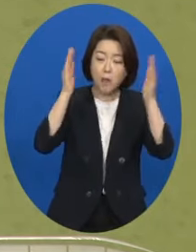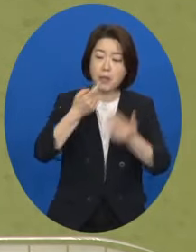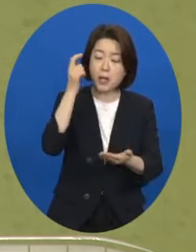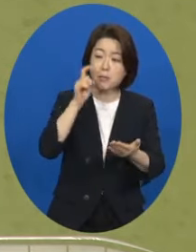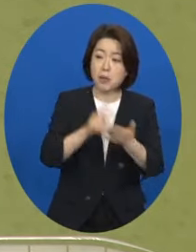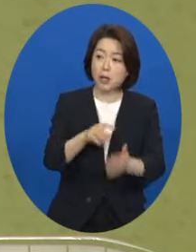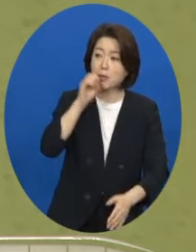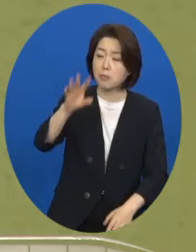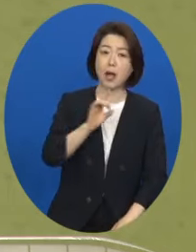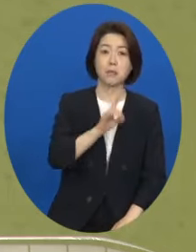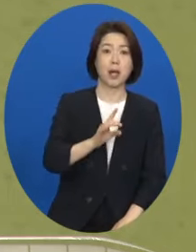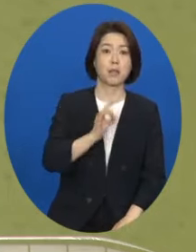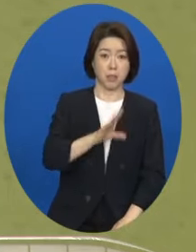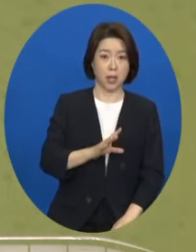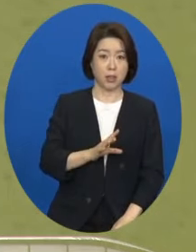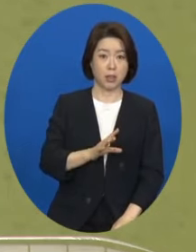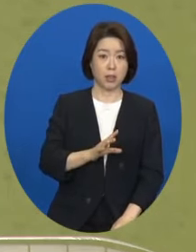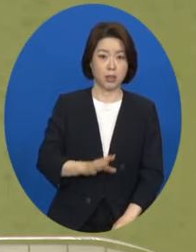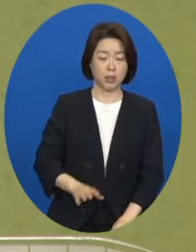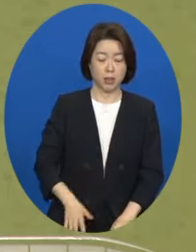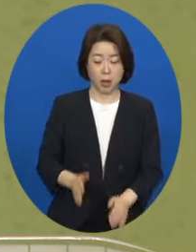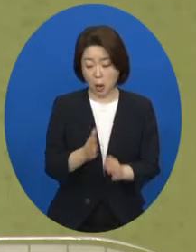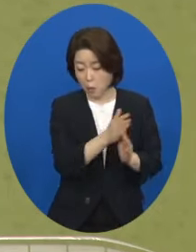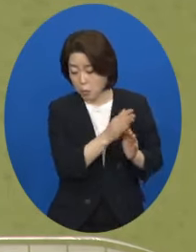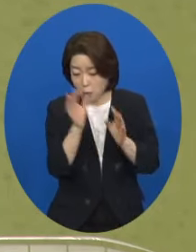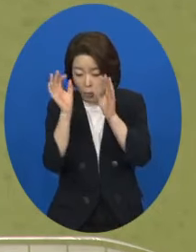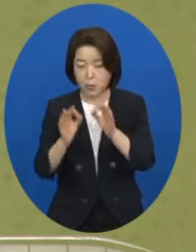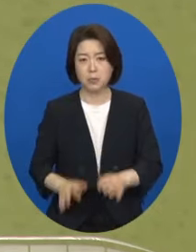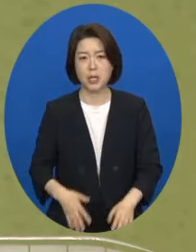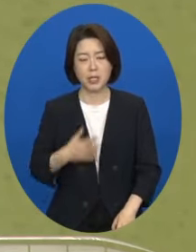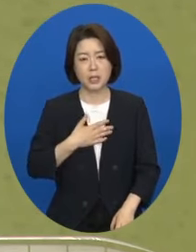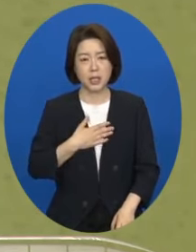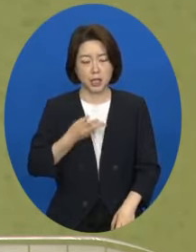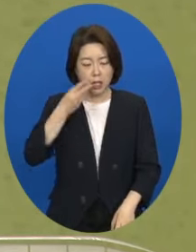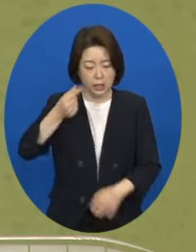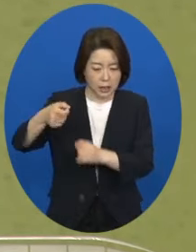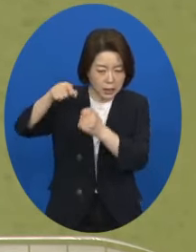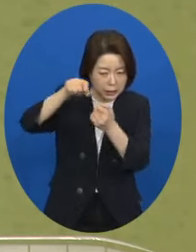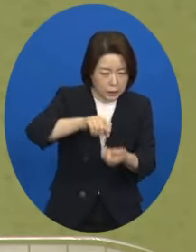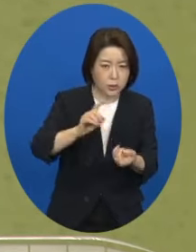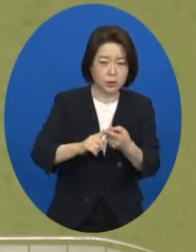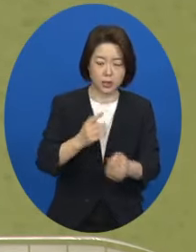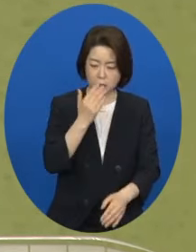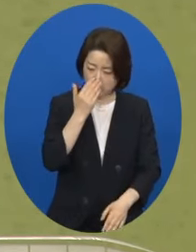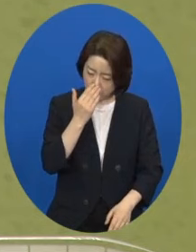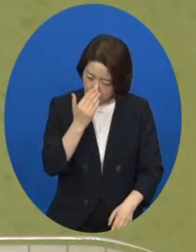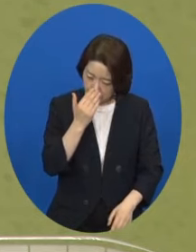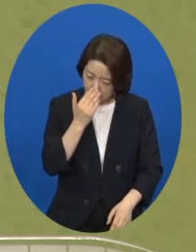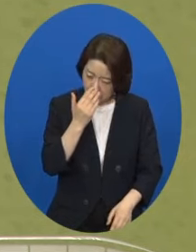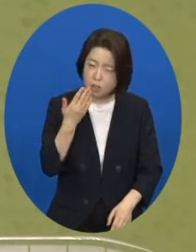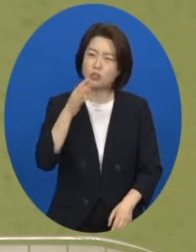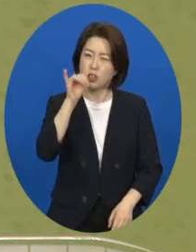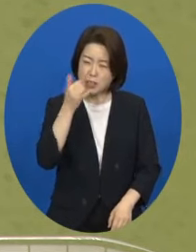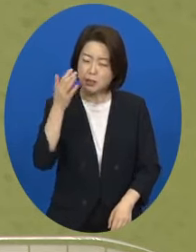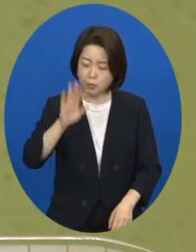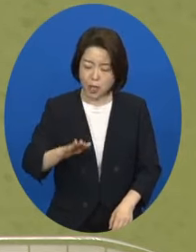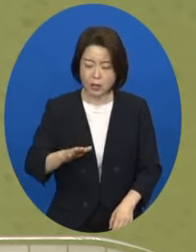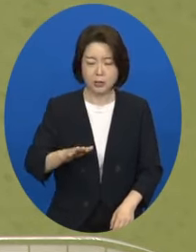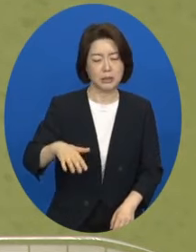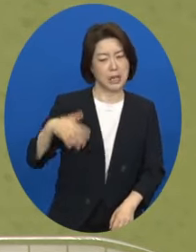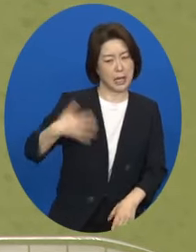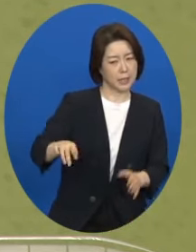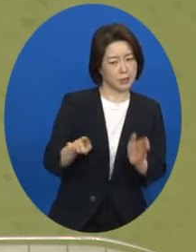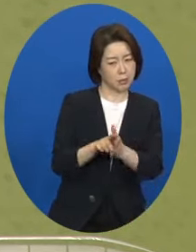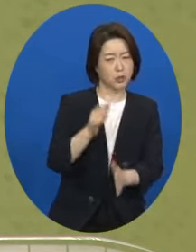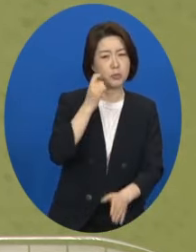거예요. 그 얘기는 한편으로 보면 내가 이제 아직 기름 부음 받은 것에 대해서 겸손한 것이라고 볼 수도 있겠지만 아직 못